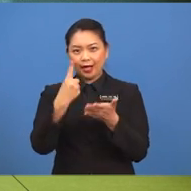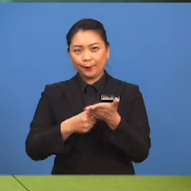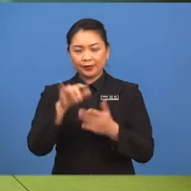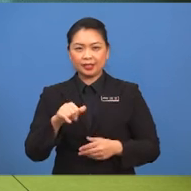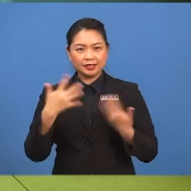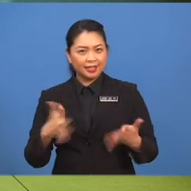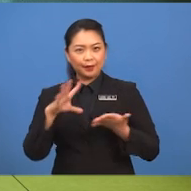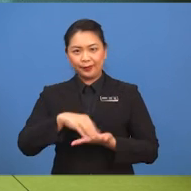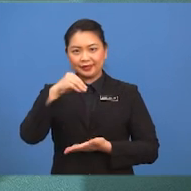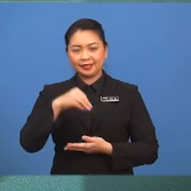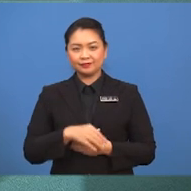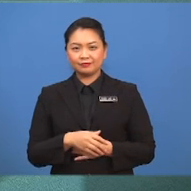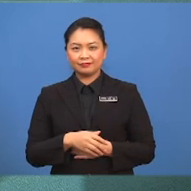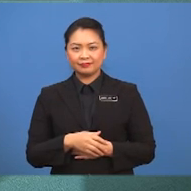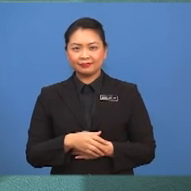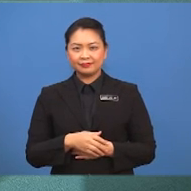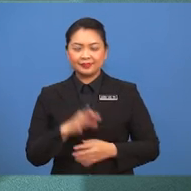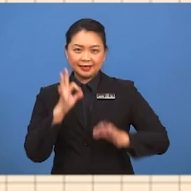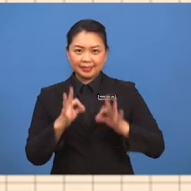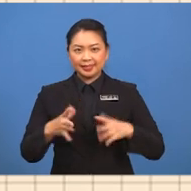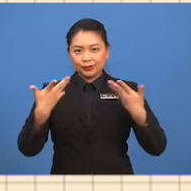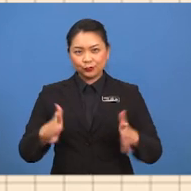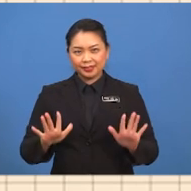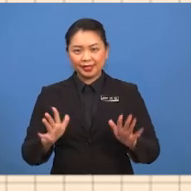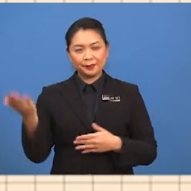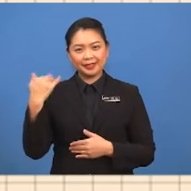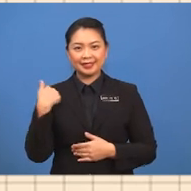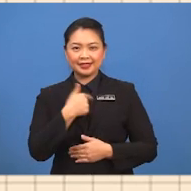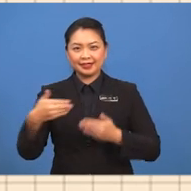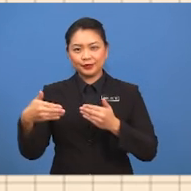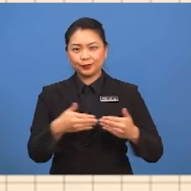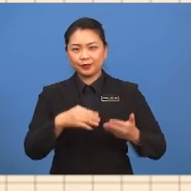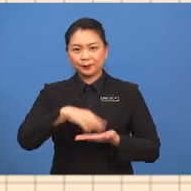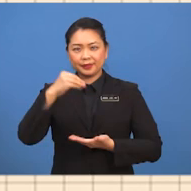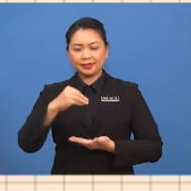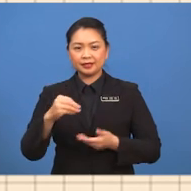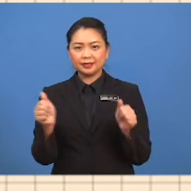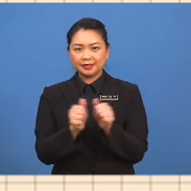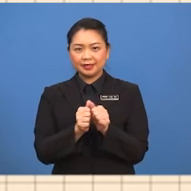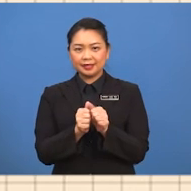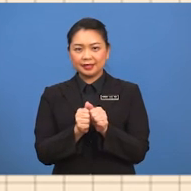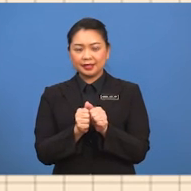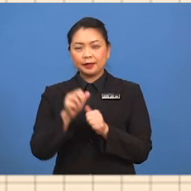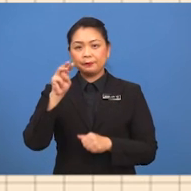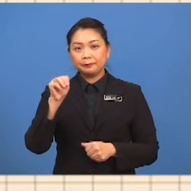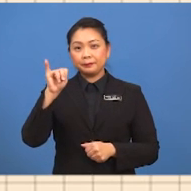telah dipelajari? Jika sudah, mari kita teruskan pembelajaran dengan